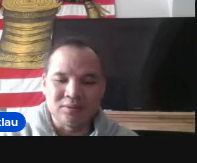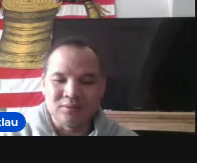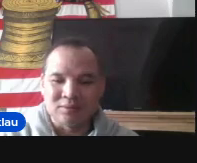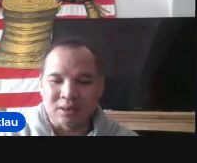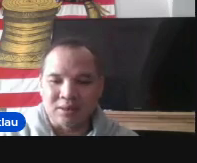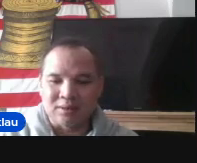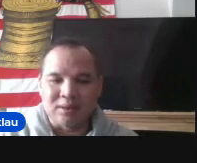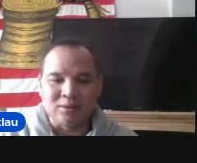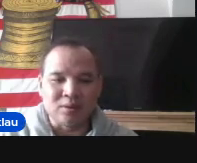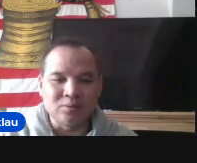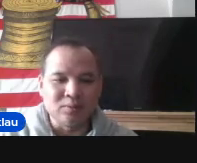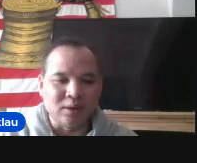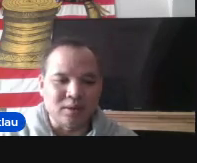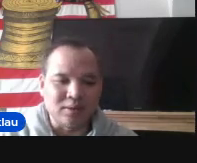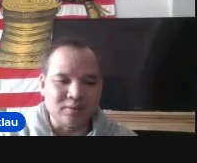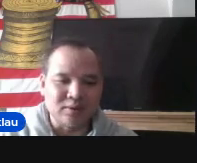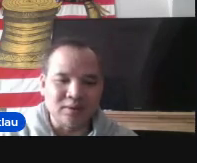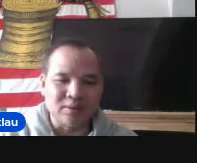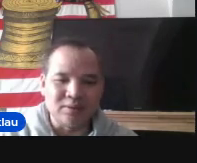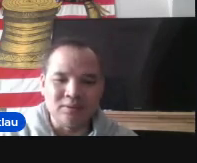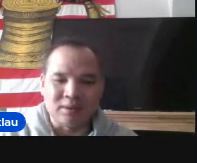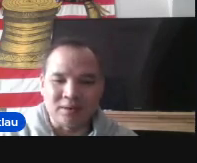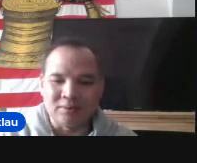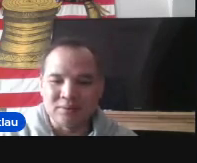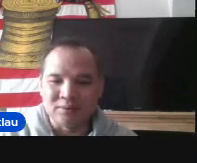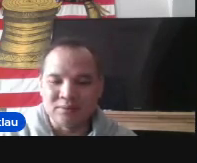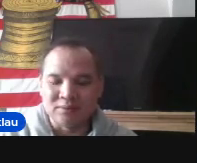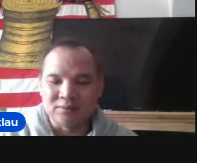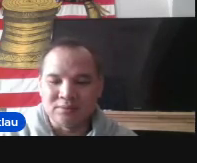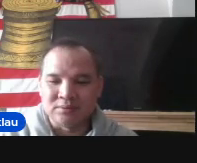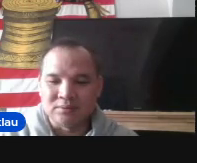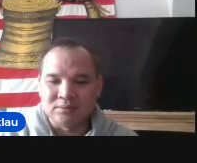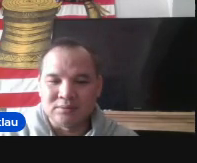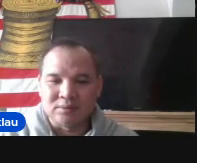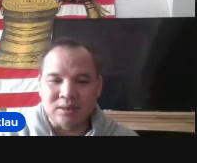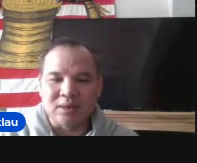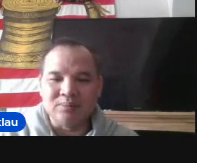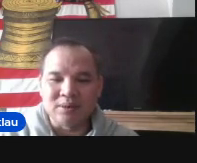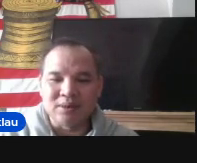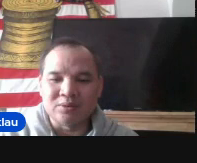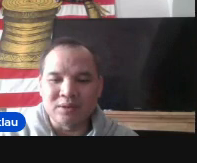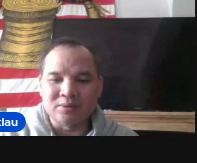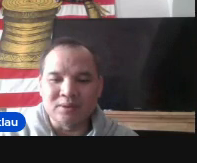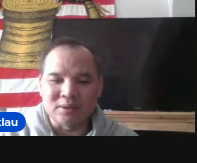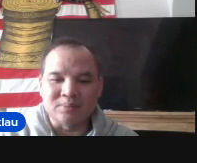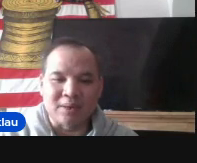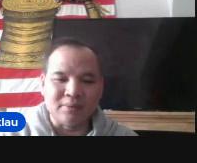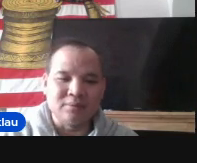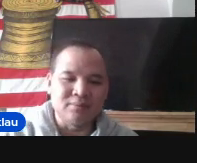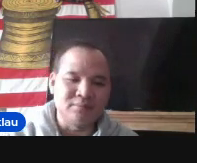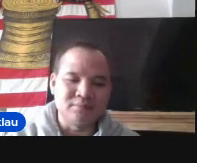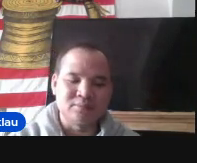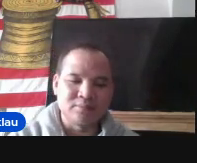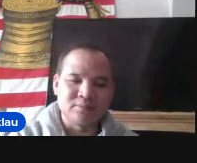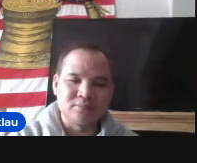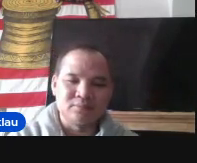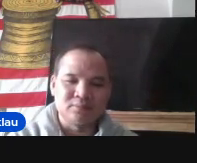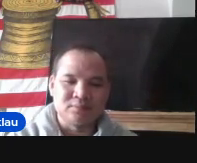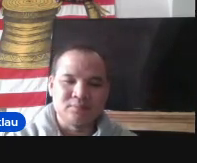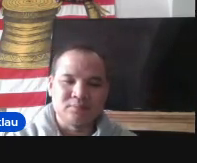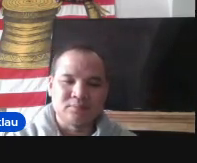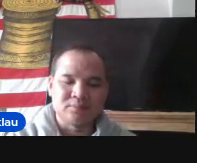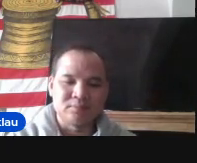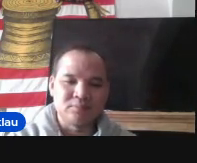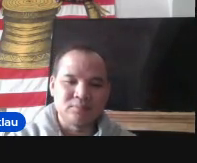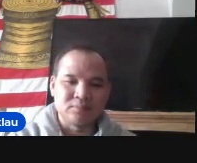าถ้าที่นั่นก็ที่เราเลือกที่ว่าอะไรมีเรื่องรีบๆอีกเยอะแยะ 1027จนม